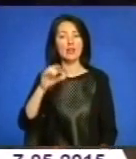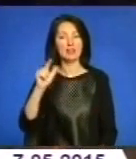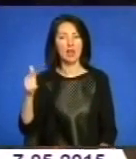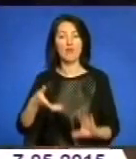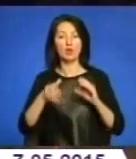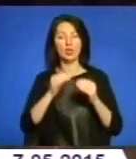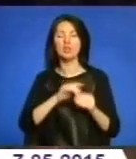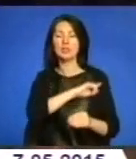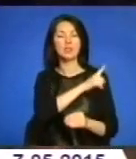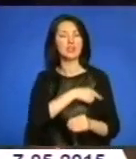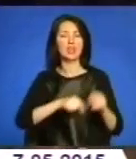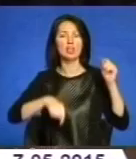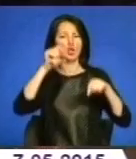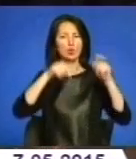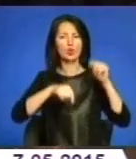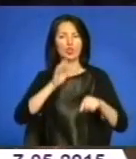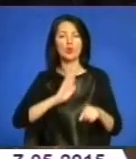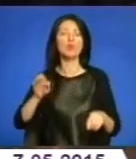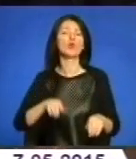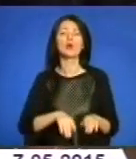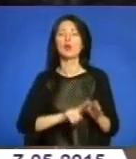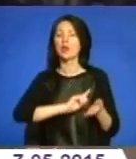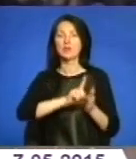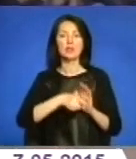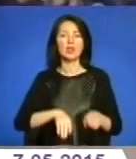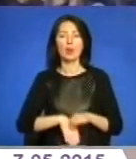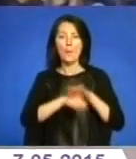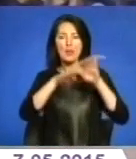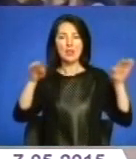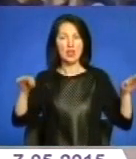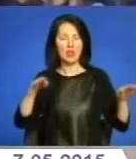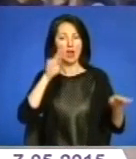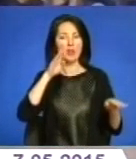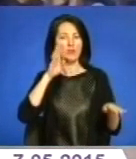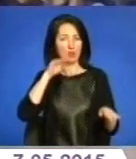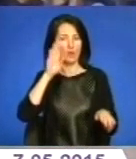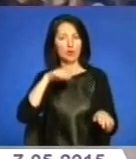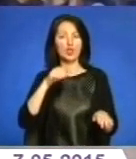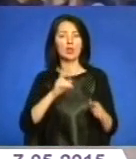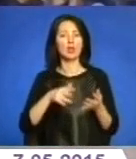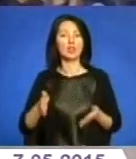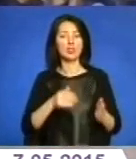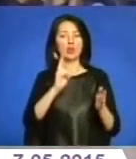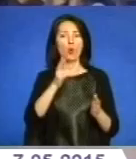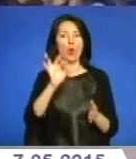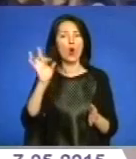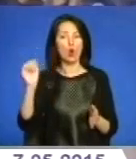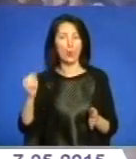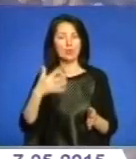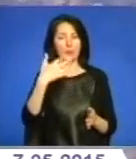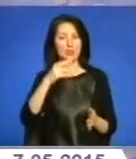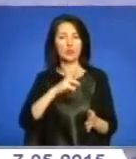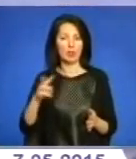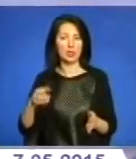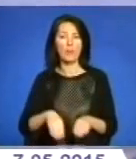сильних проливних дощів відбулося різке підняття рівня води в річці Коропець, орієнтовно на 1 метр. Також піднявся рівень ґрунтових